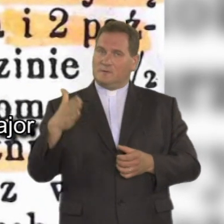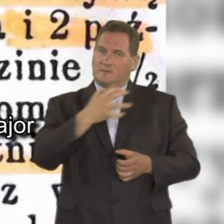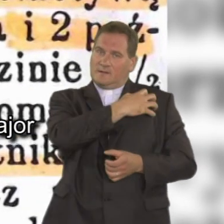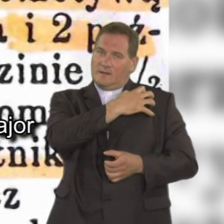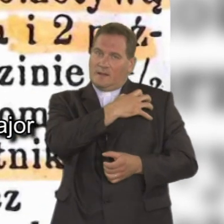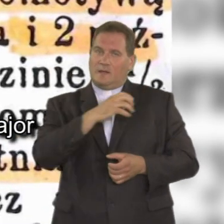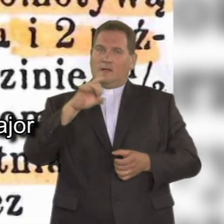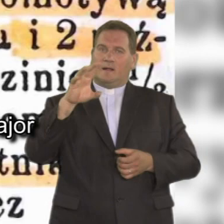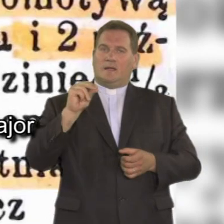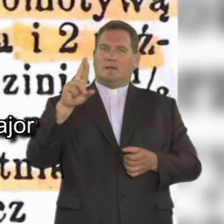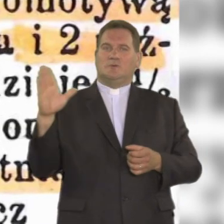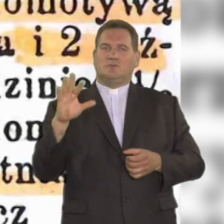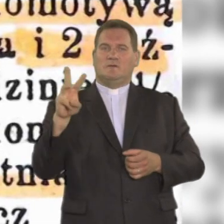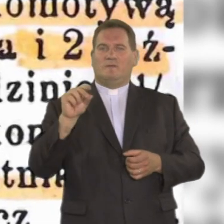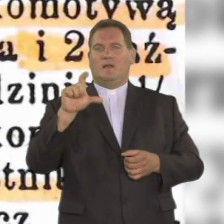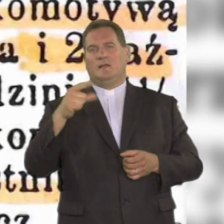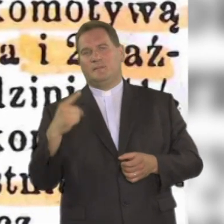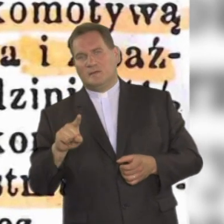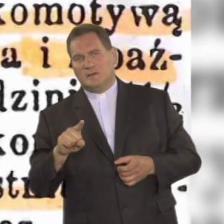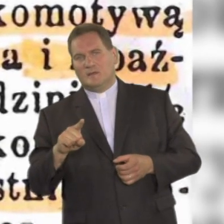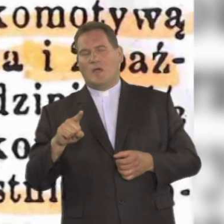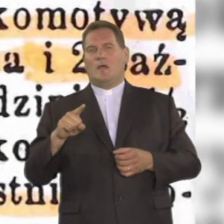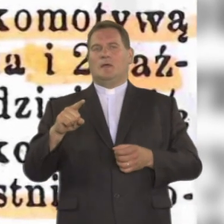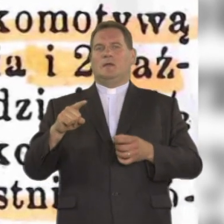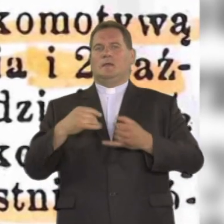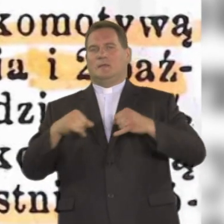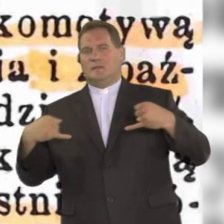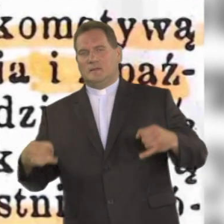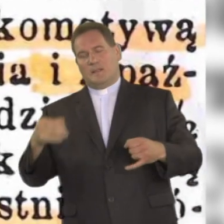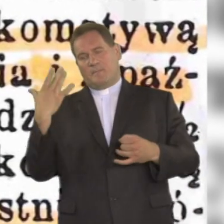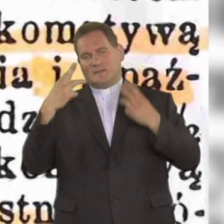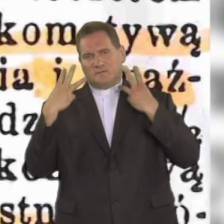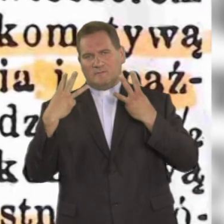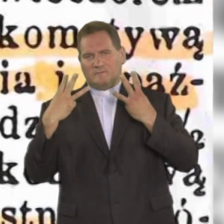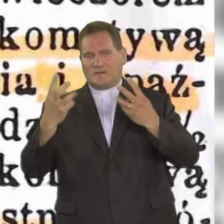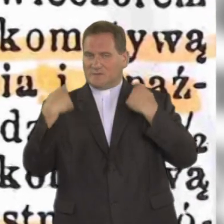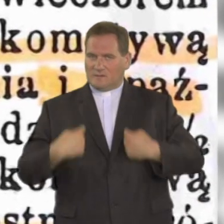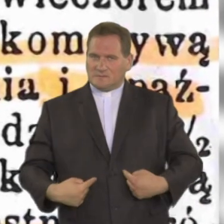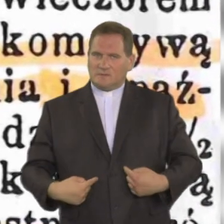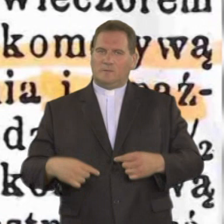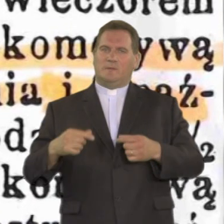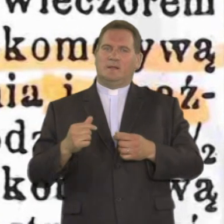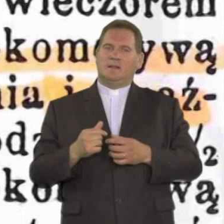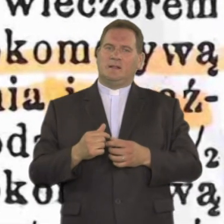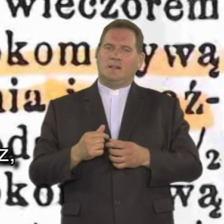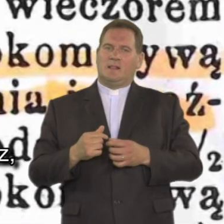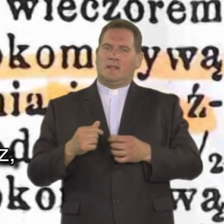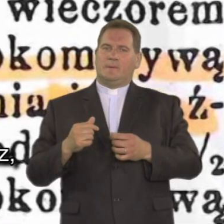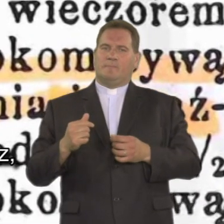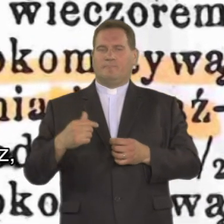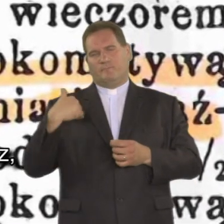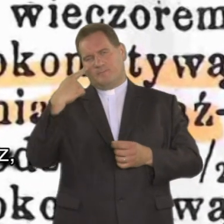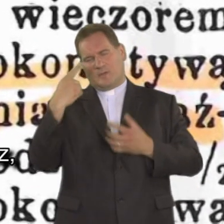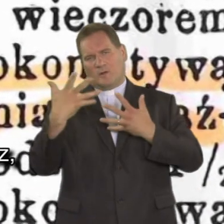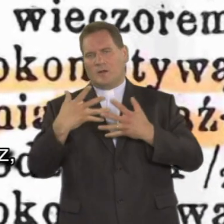inżynier Gerszfeld, pułkownik Kronau, inżynier Wysocki, pan Szefler, Kaczyński, Bernard i innych